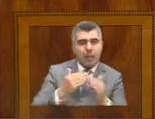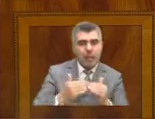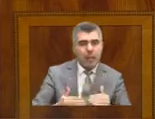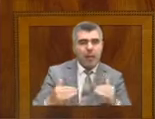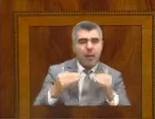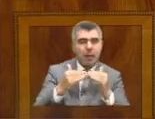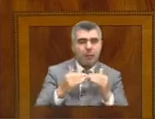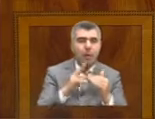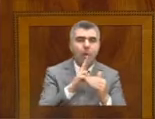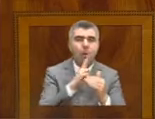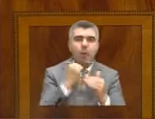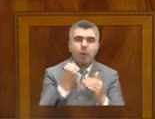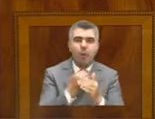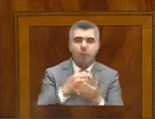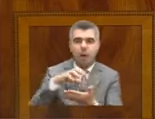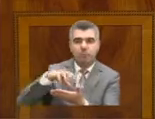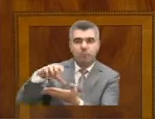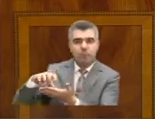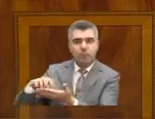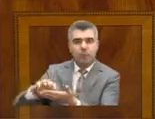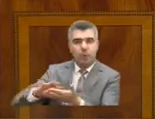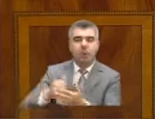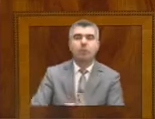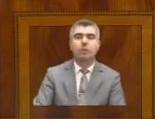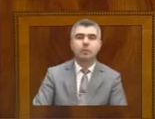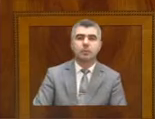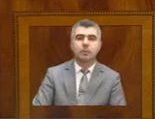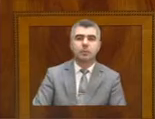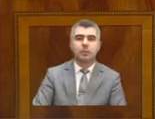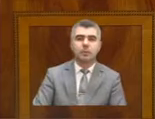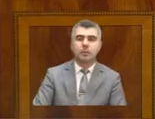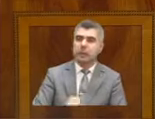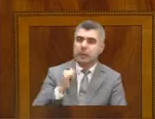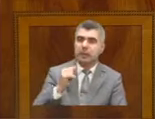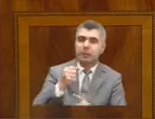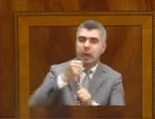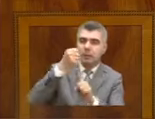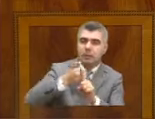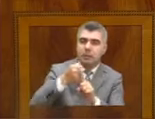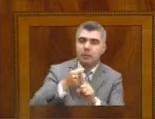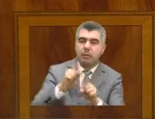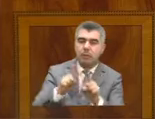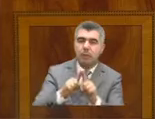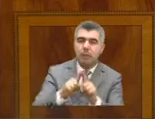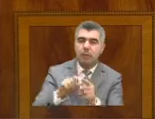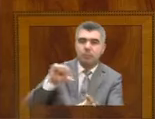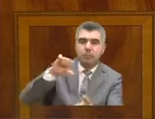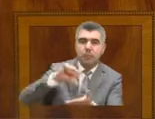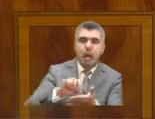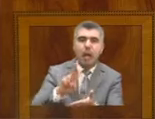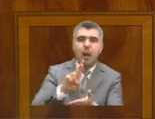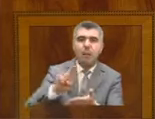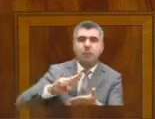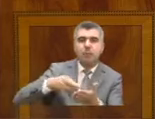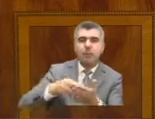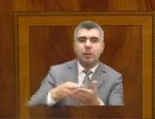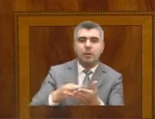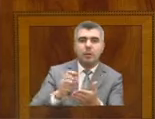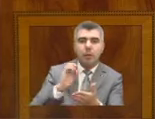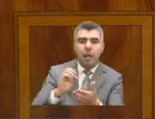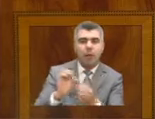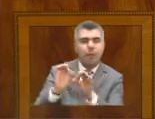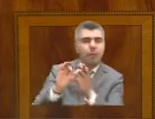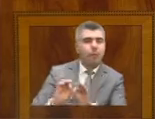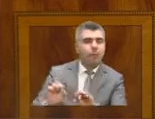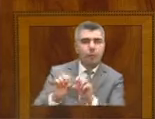الدولة والمجالات الترابية من خلال مواصلة تنزيل الميثاق الوطني للاتمركز الإداري، وذلك من